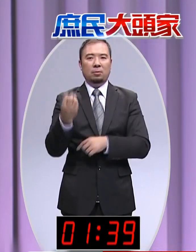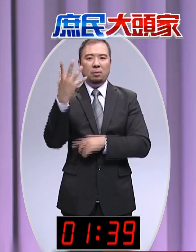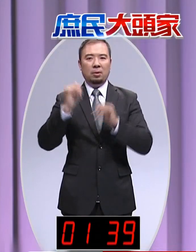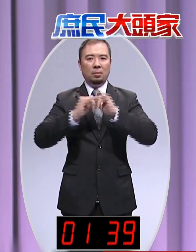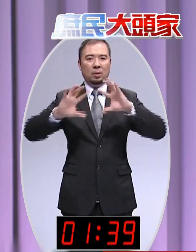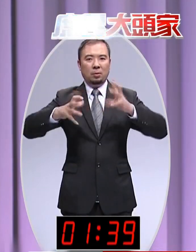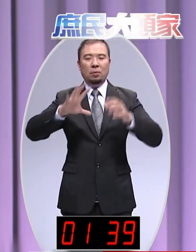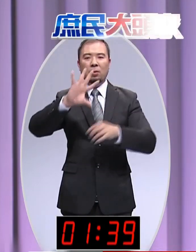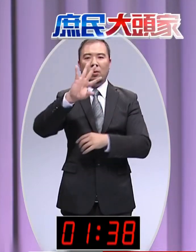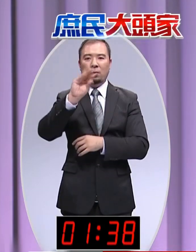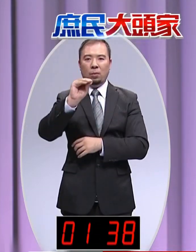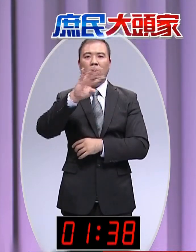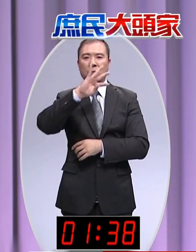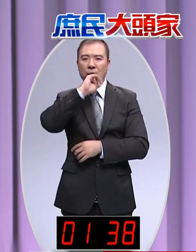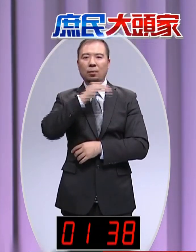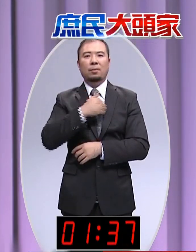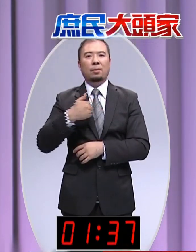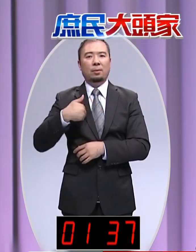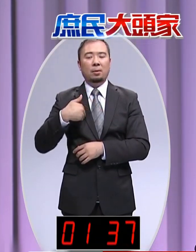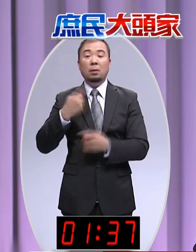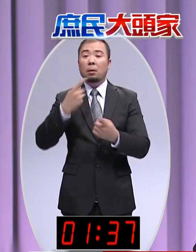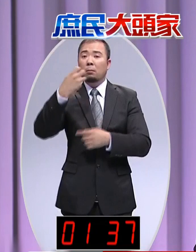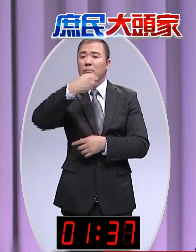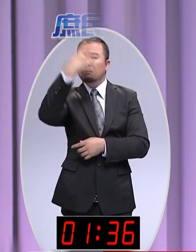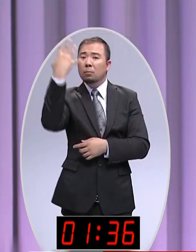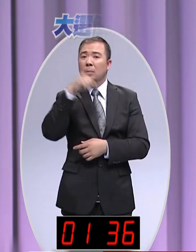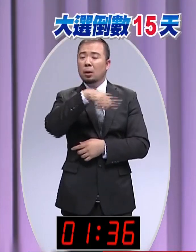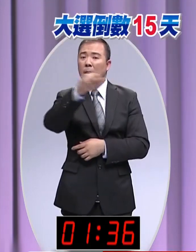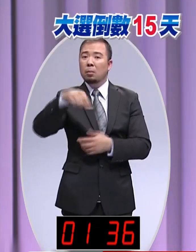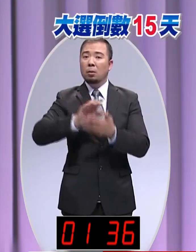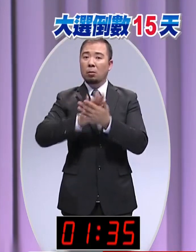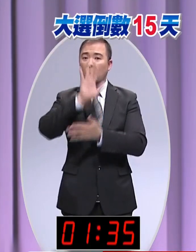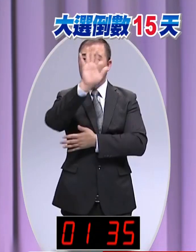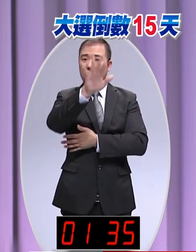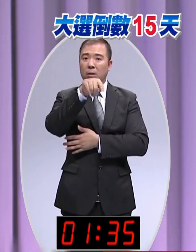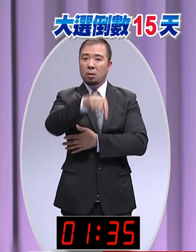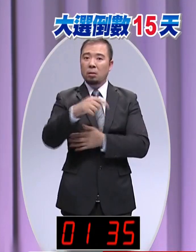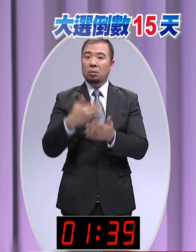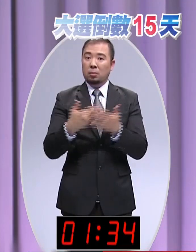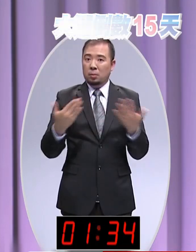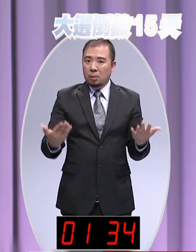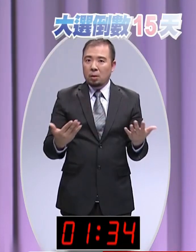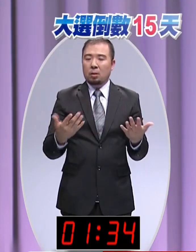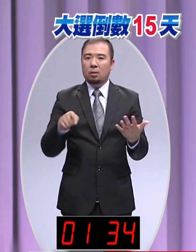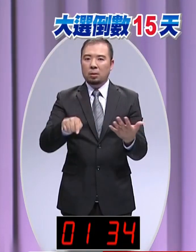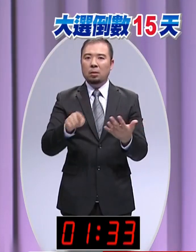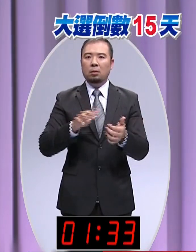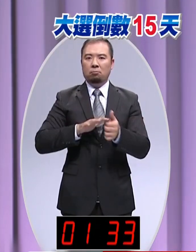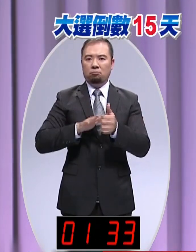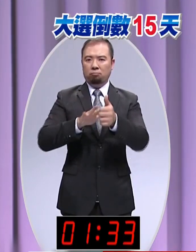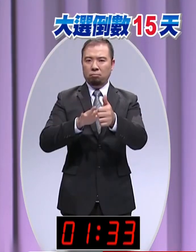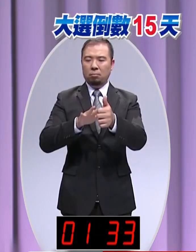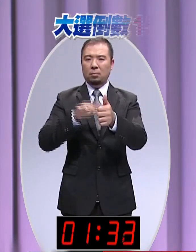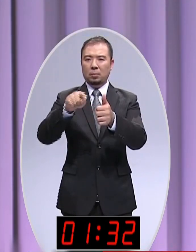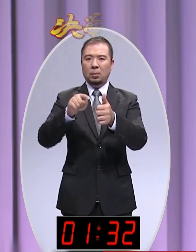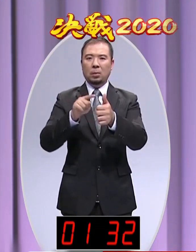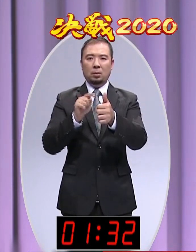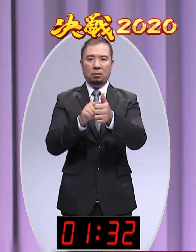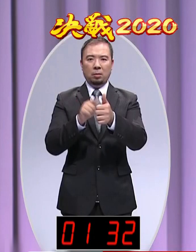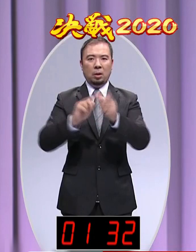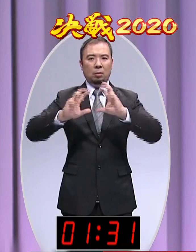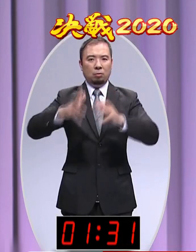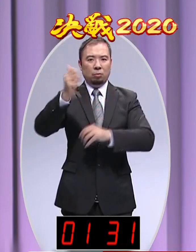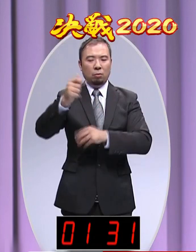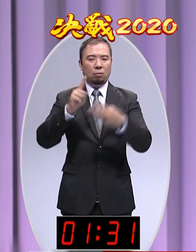要有未来，首先要有一个能够守住主权的总统。没有主权，没有